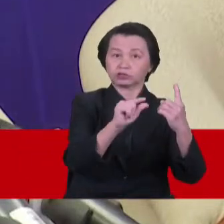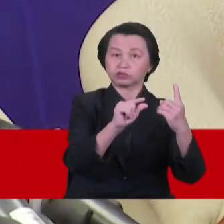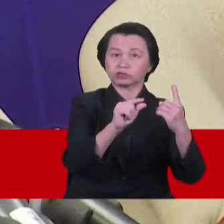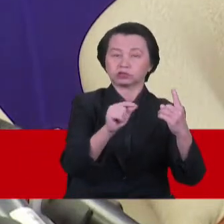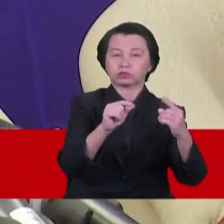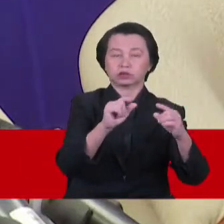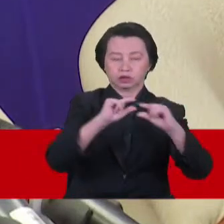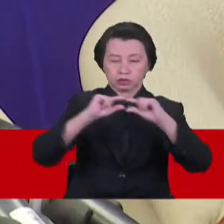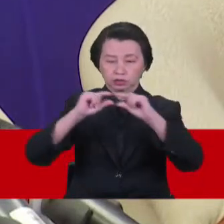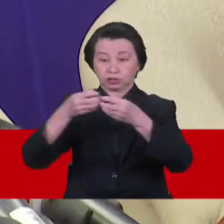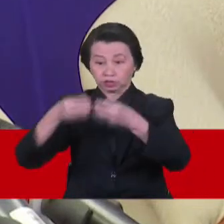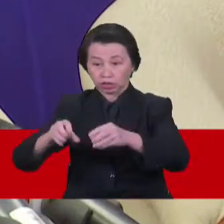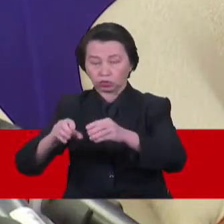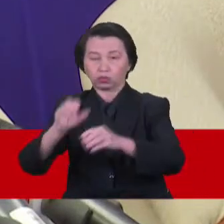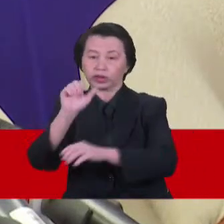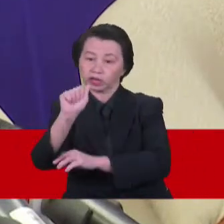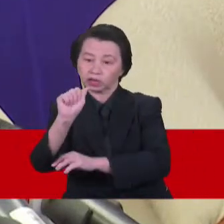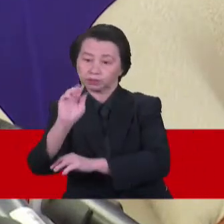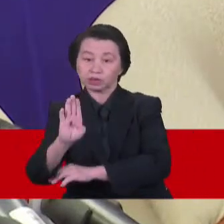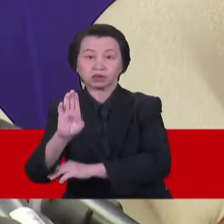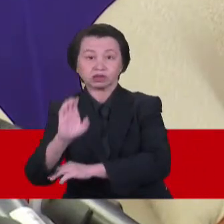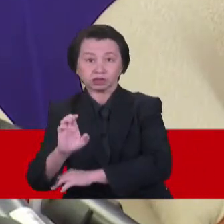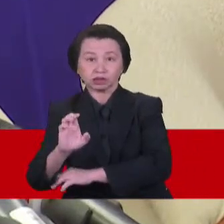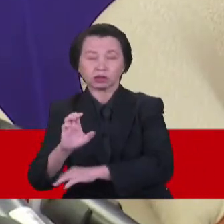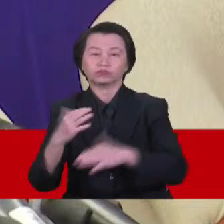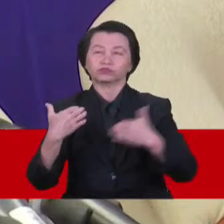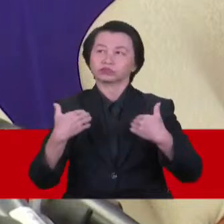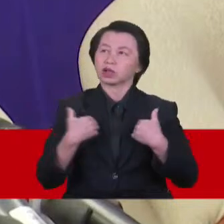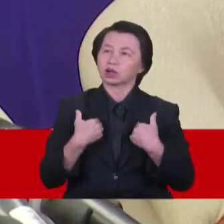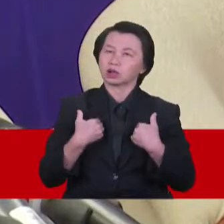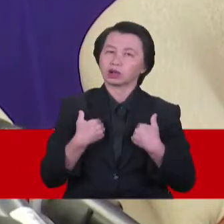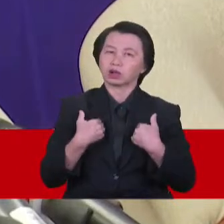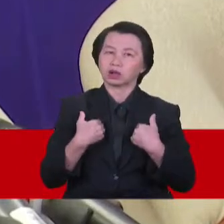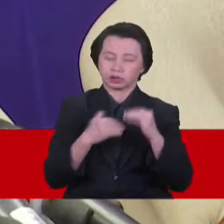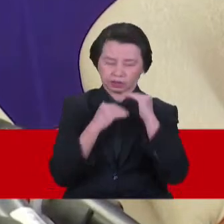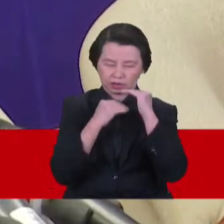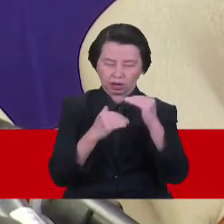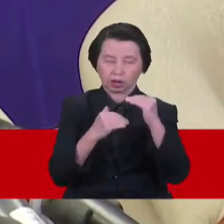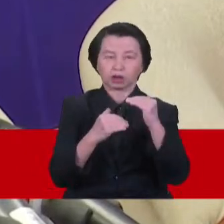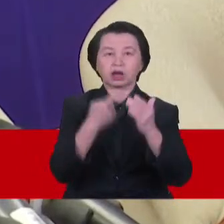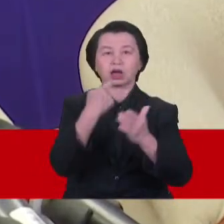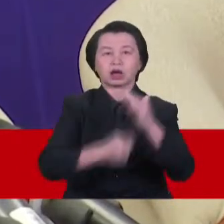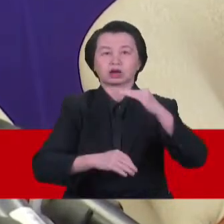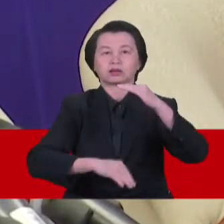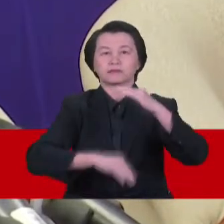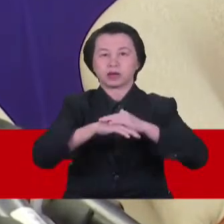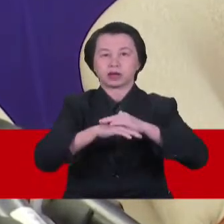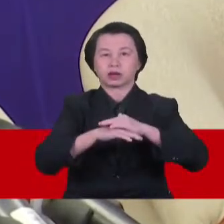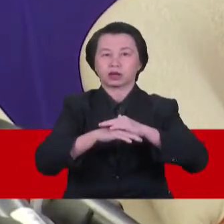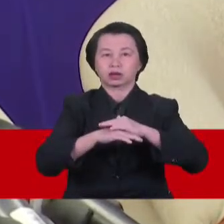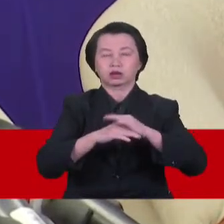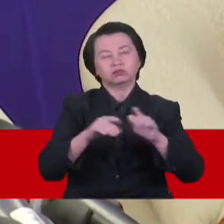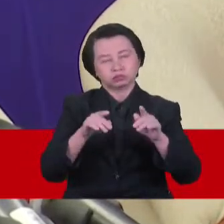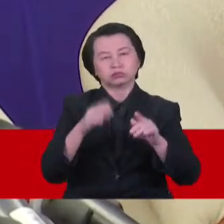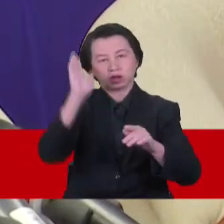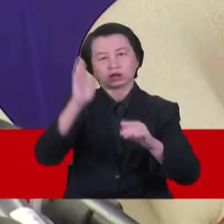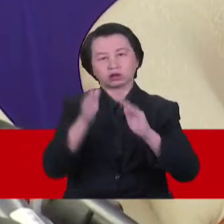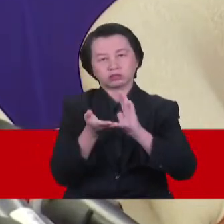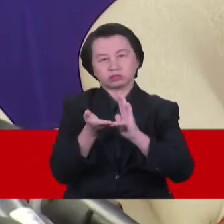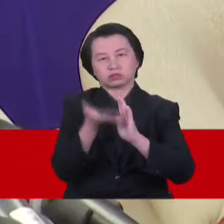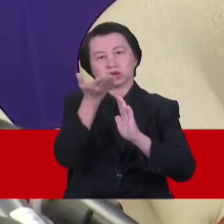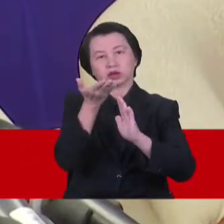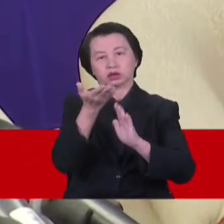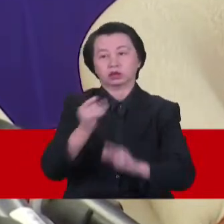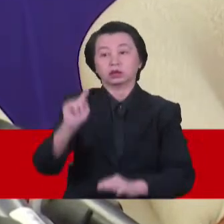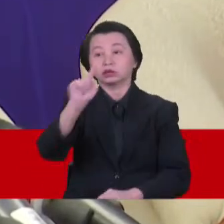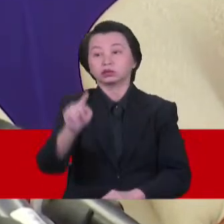yang grade ABC yang kita ada apa hakkan harga maksimumnya selama ini akan naik. Bila